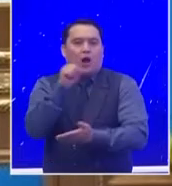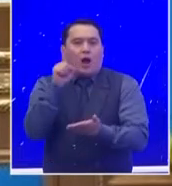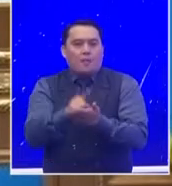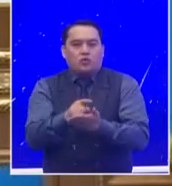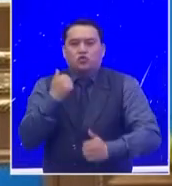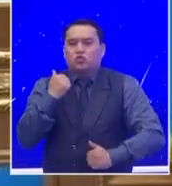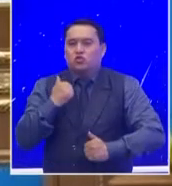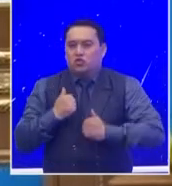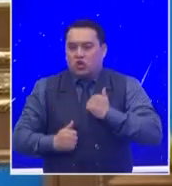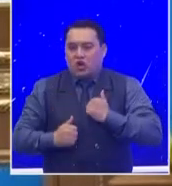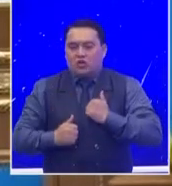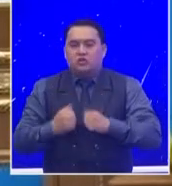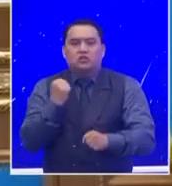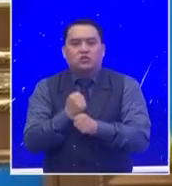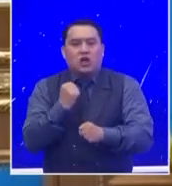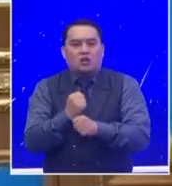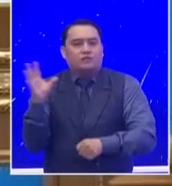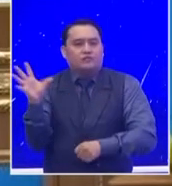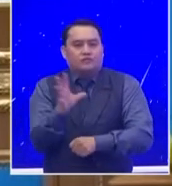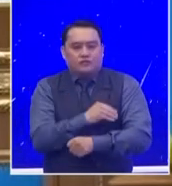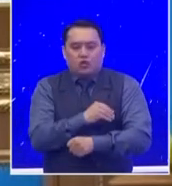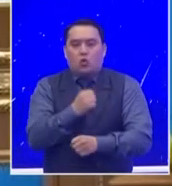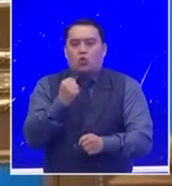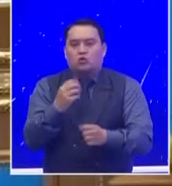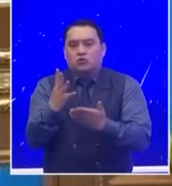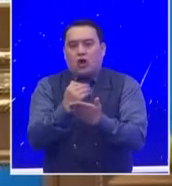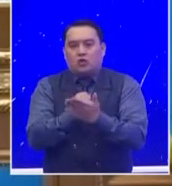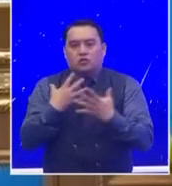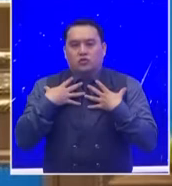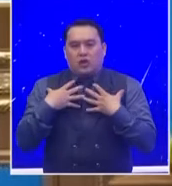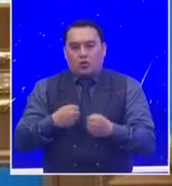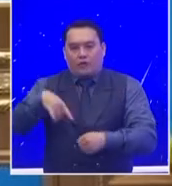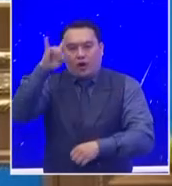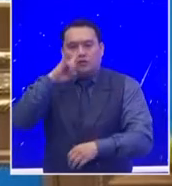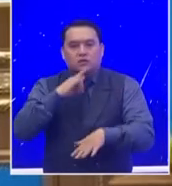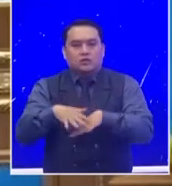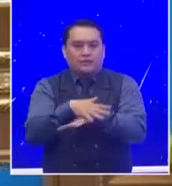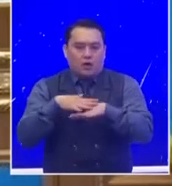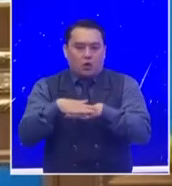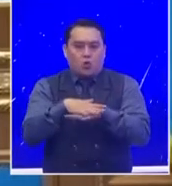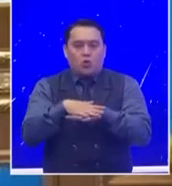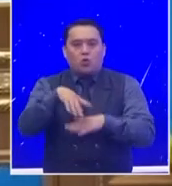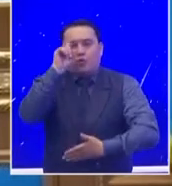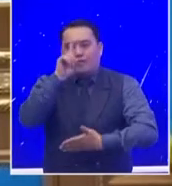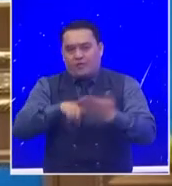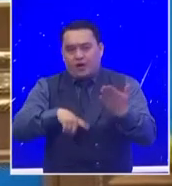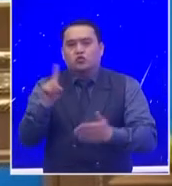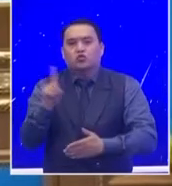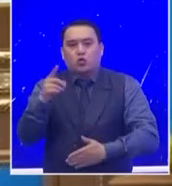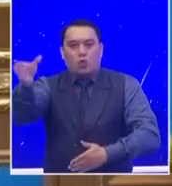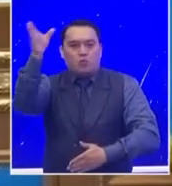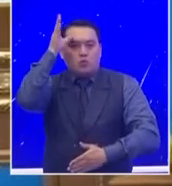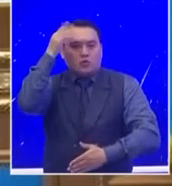с честью и сделать все необходимое для сохранения здоровья казахстанцев. Убежден, что мудрость